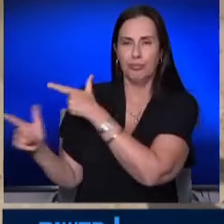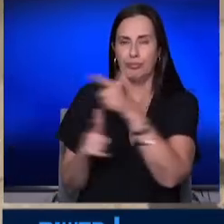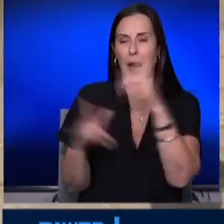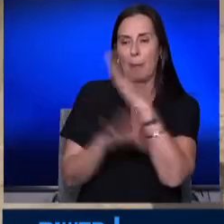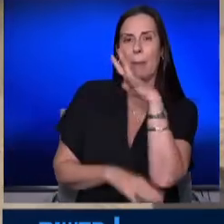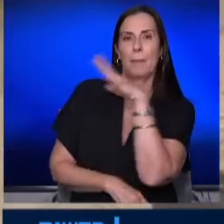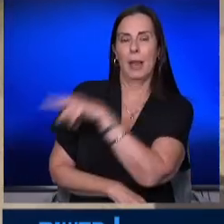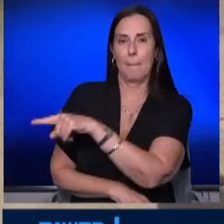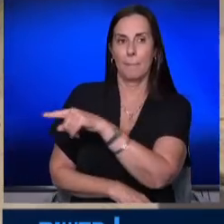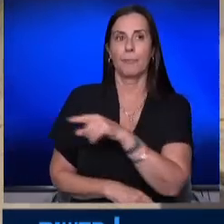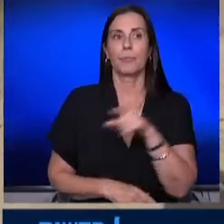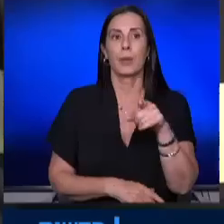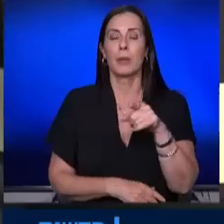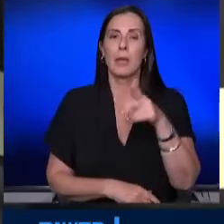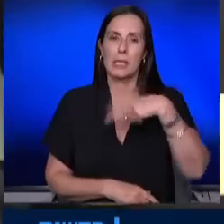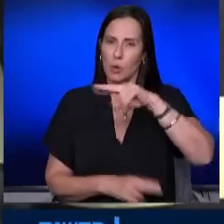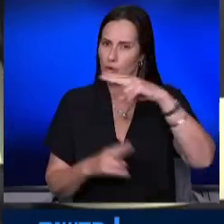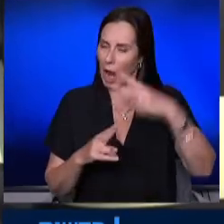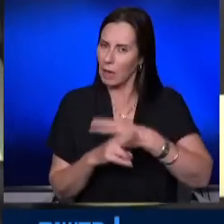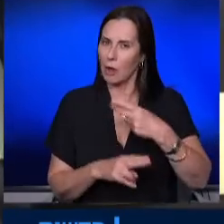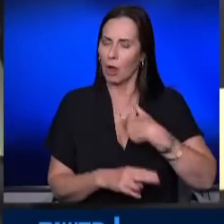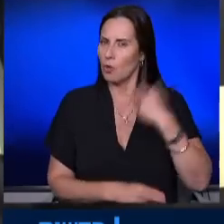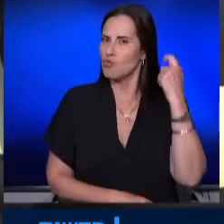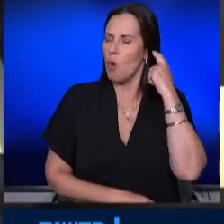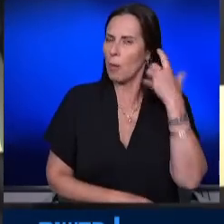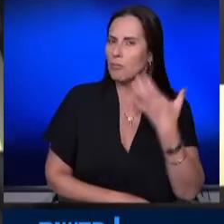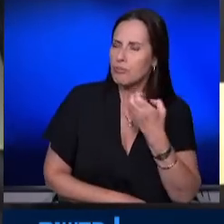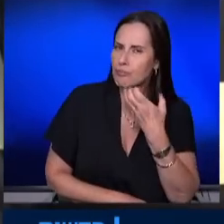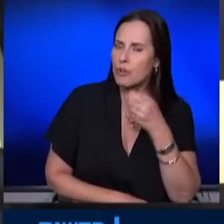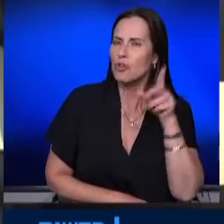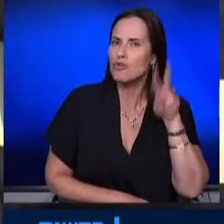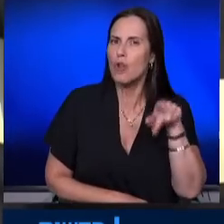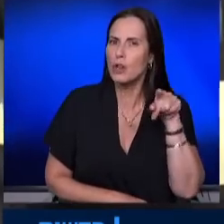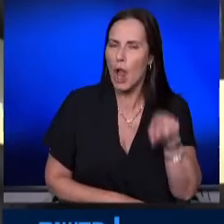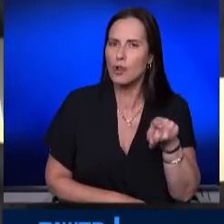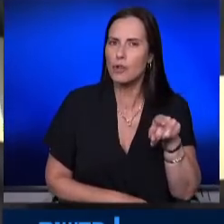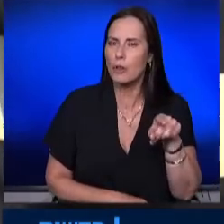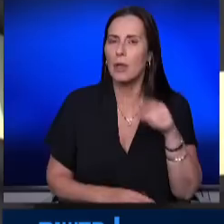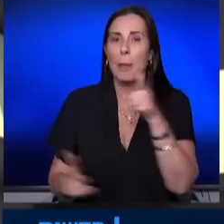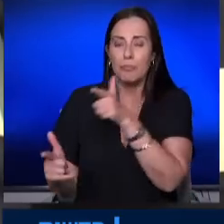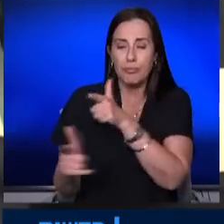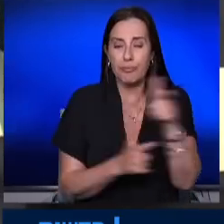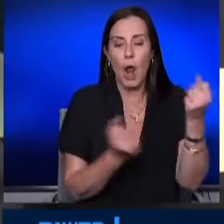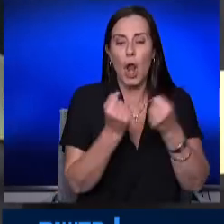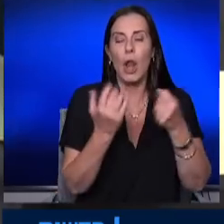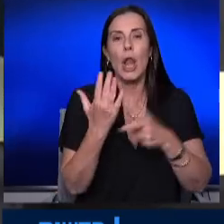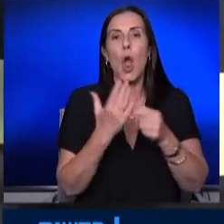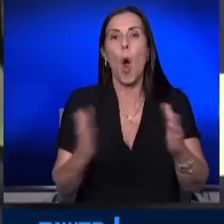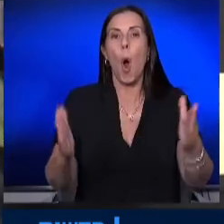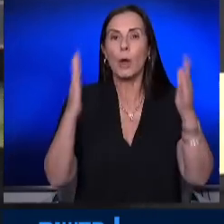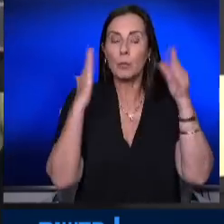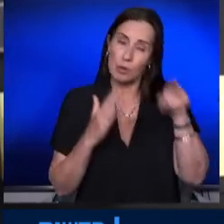המחבלים. במהלך סיור שגרתי אנחנו מקבלים דיווח בקשר על ביצוע ירי לכיוון אוטובוס, פיגוע ככל